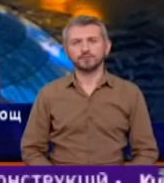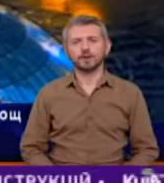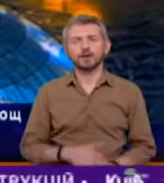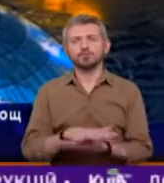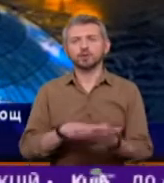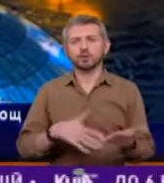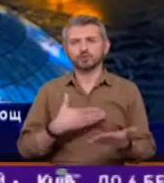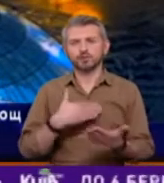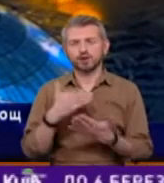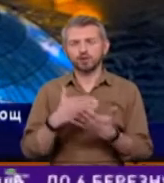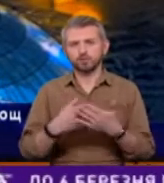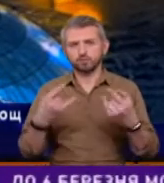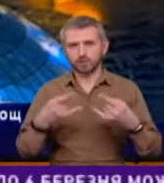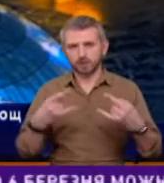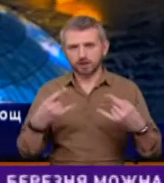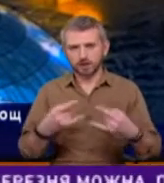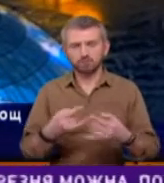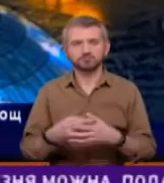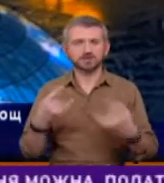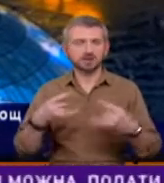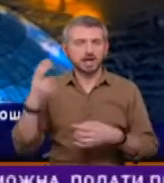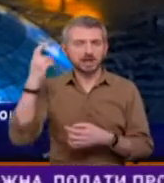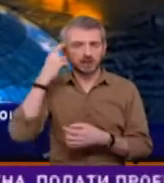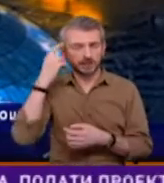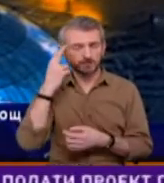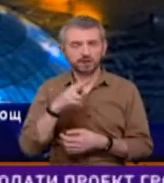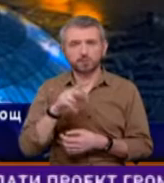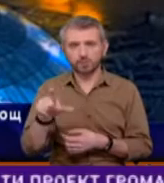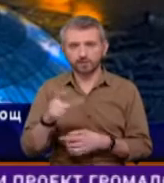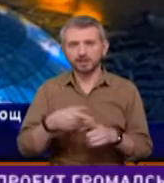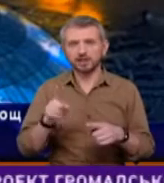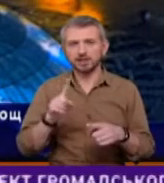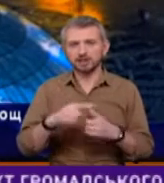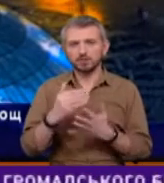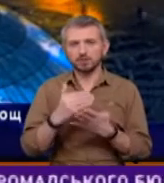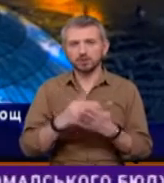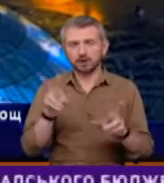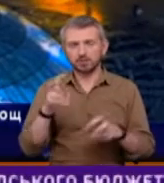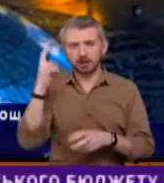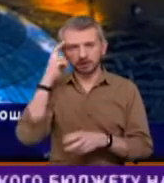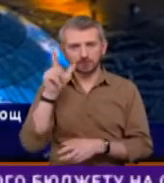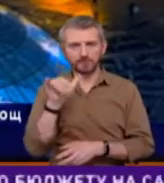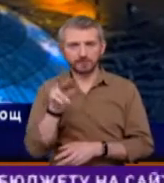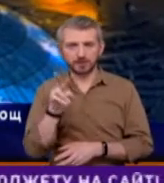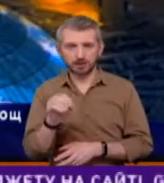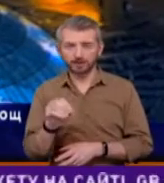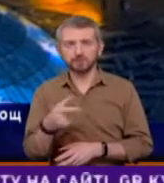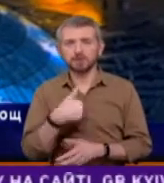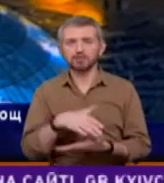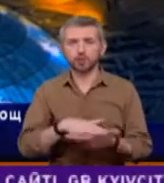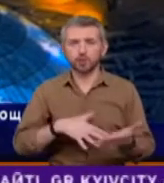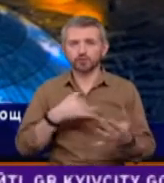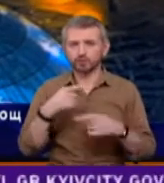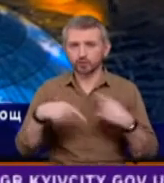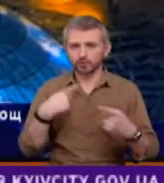Повертаємося в студію. Ще раз нагадую, що телеканал «Київ» у прямому ефірі. Це проєкт «Київ Лайф». Мене звуть Василь Климчук. Ми продовжуємо розмову